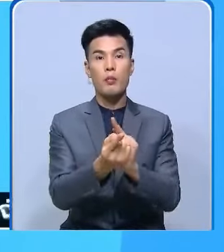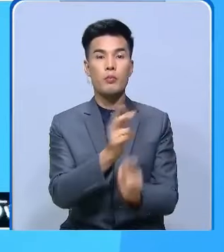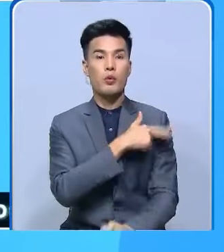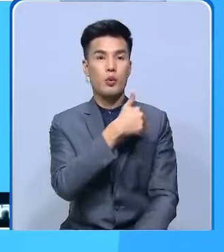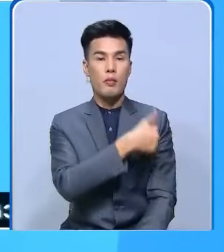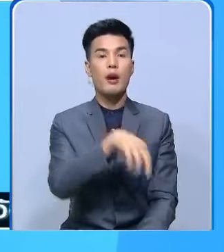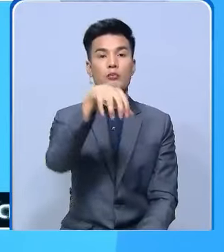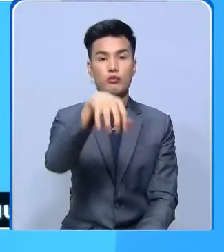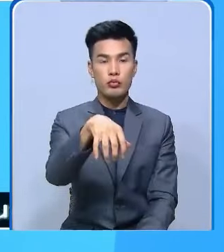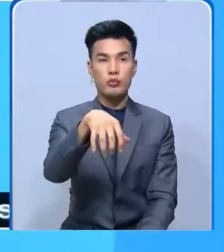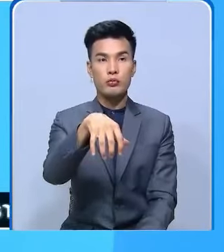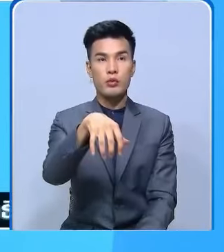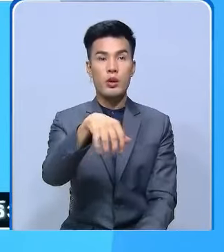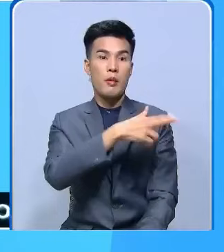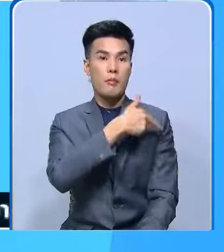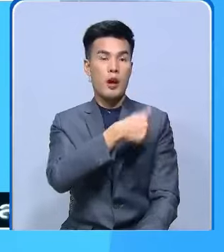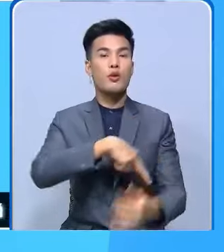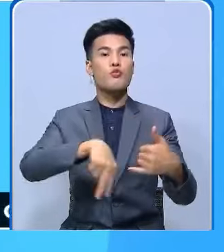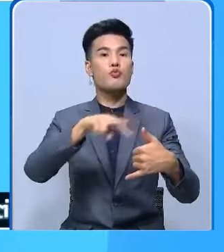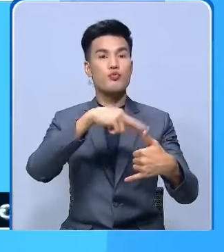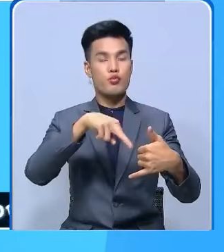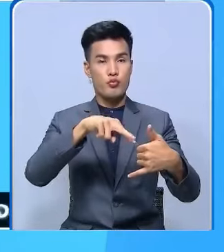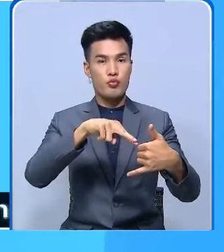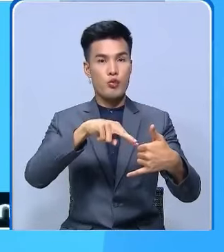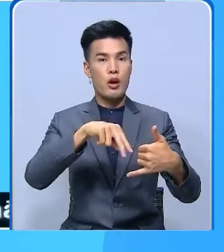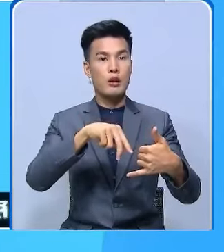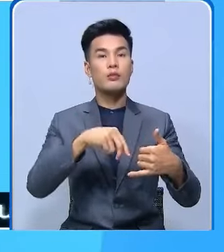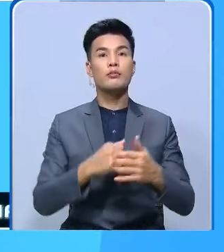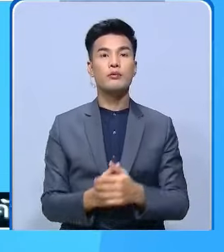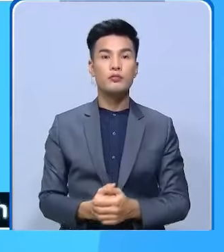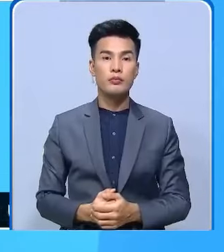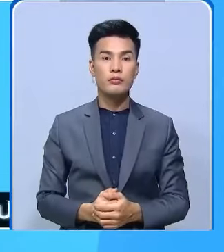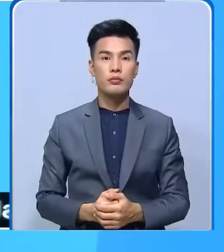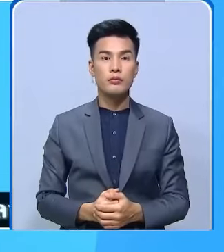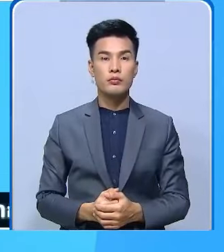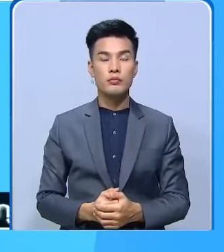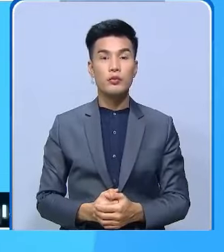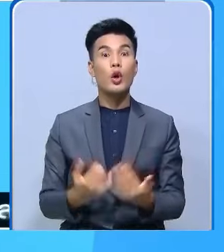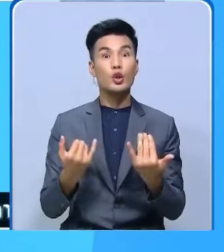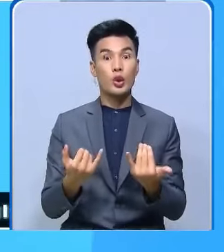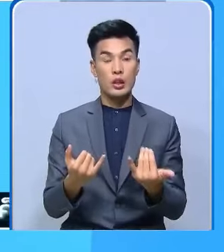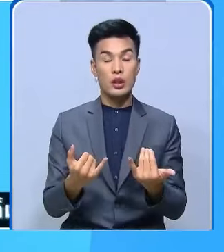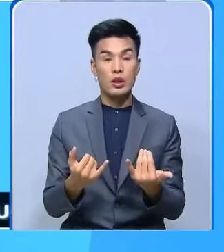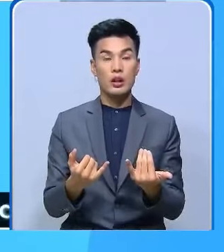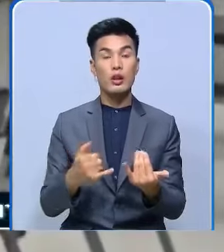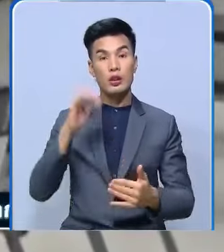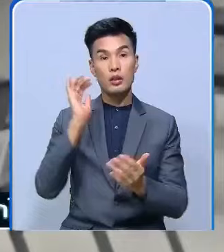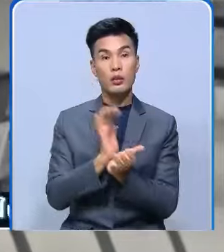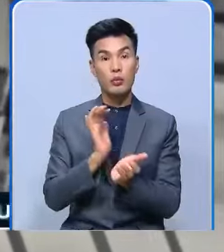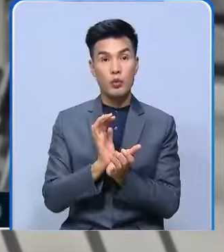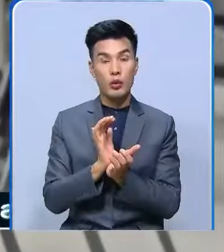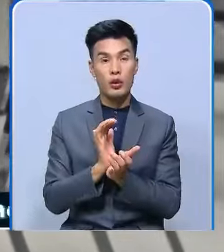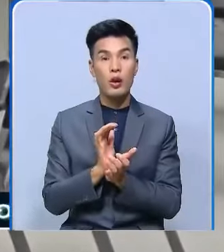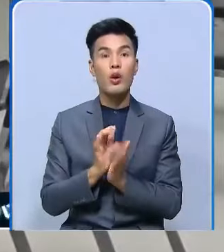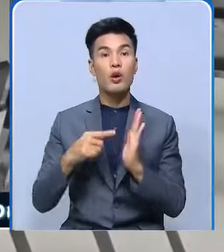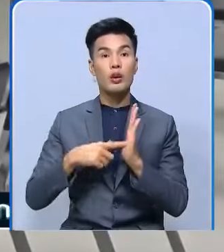าให้ทางแพทย์ได้ดูอาการเจ็บเพิ่มครับ เบื้องต้นเนี่ยตำรวจสภ.เมืองส